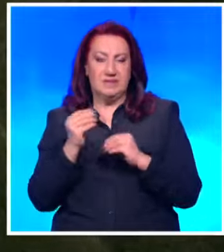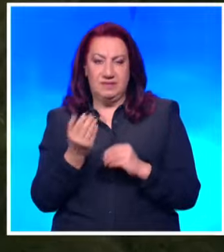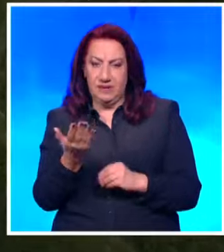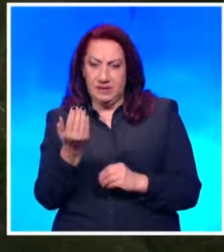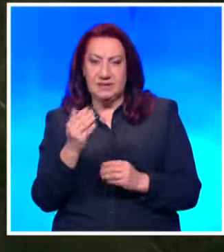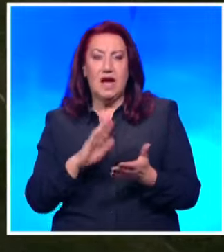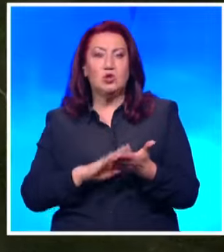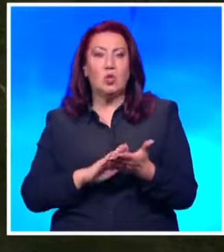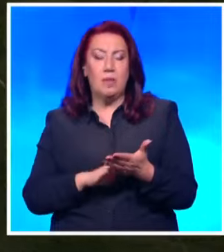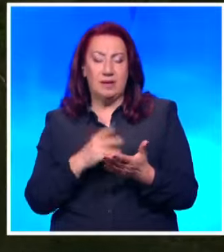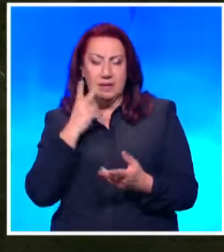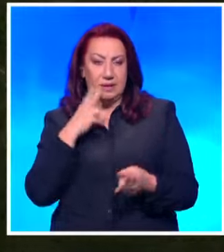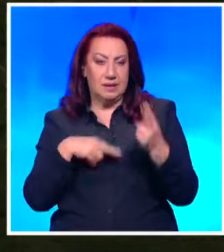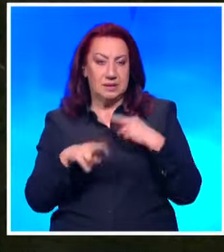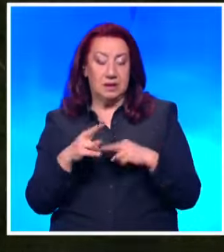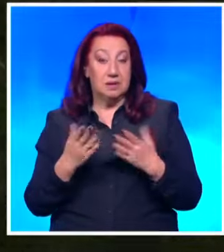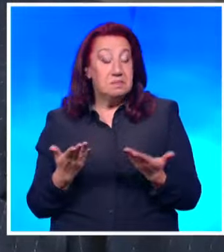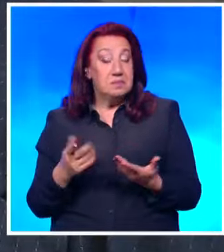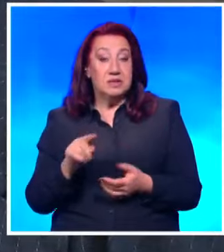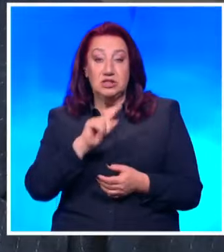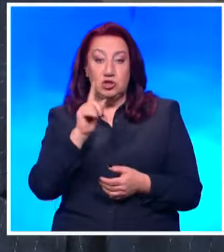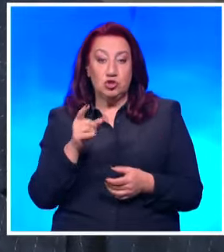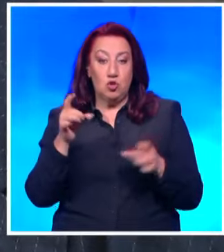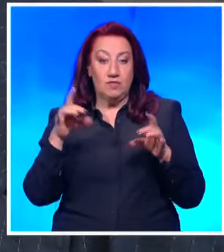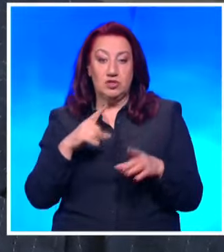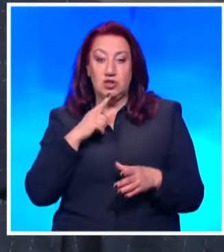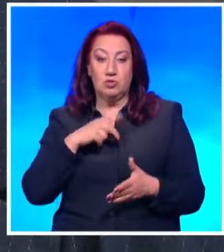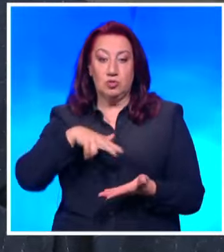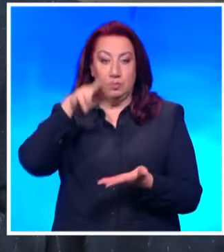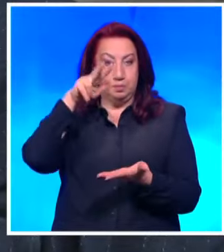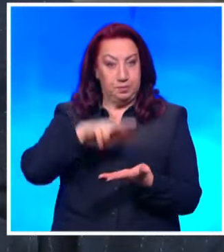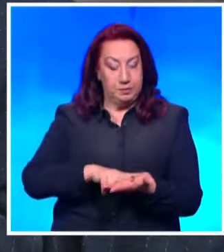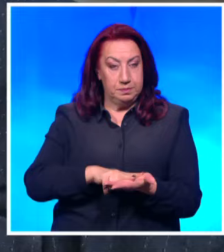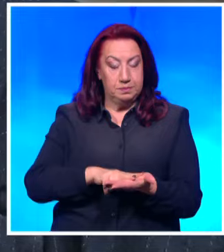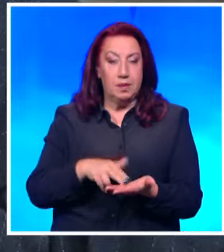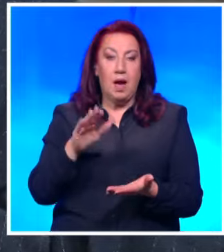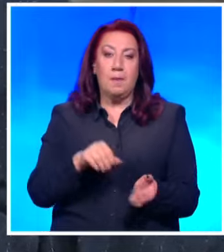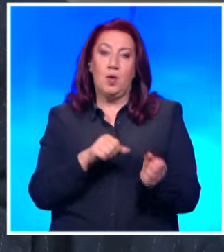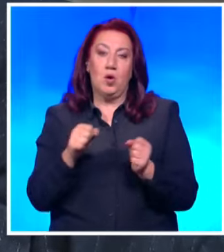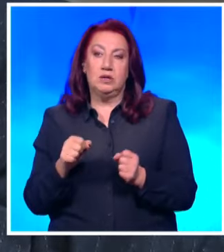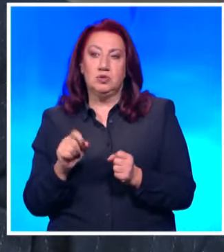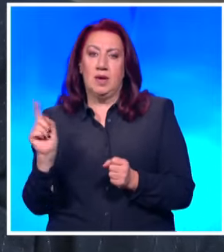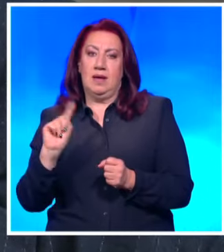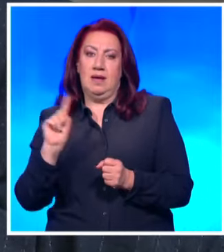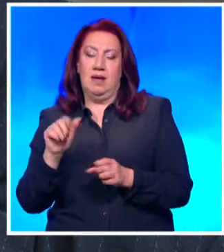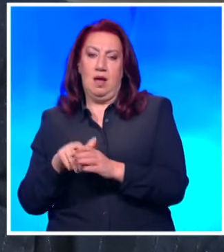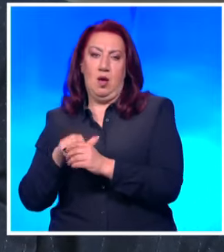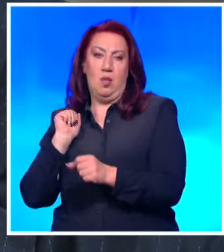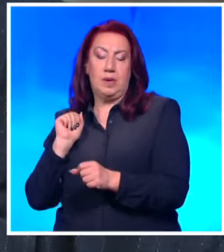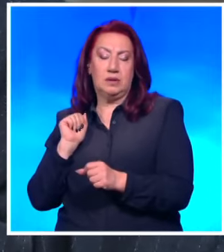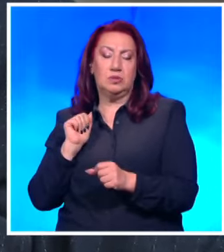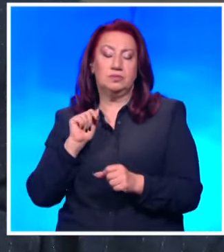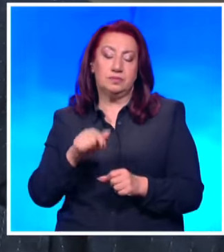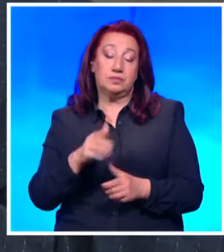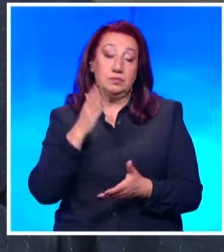беше одобрена и след това изведнъж беше оттеглена? Искрено се надявам, че това е последния път, в който ние имаме нужда от скандал, за да дойде